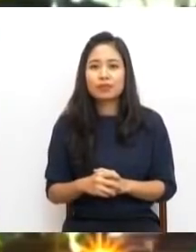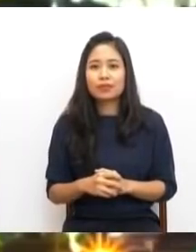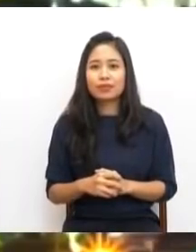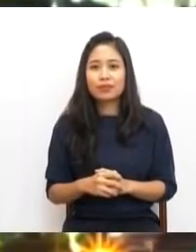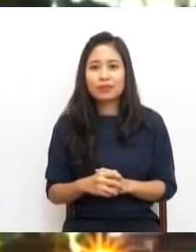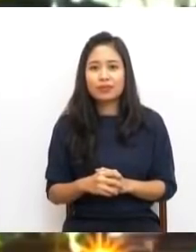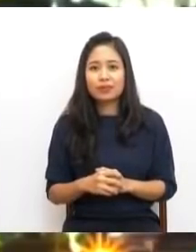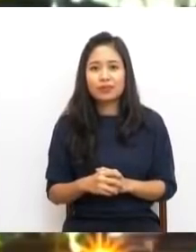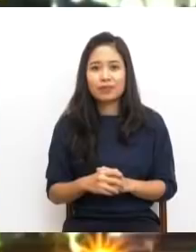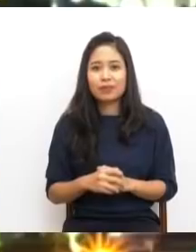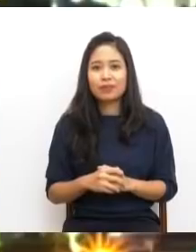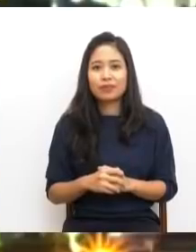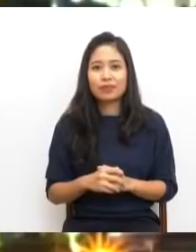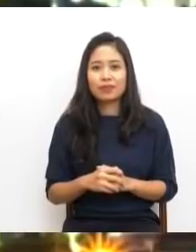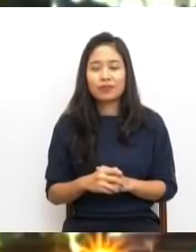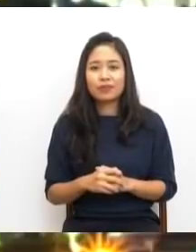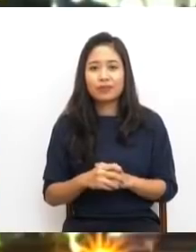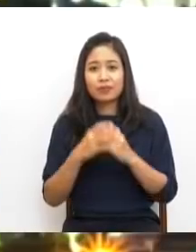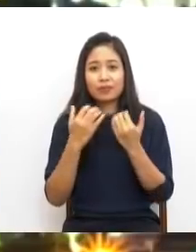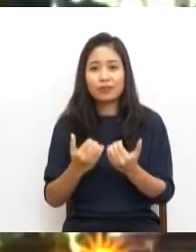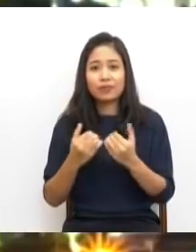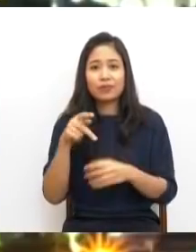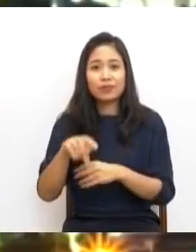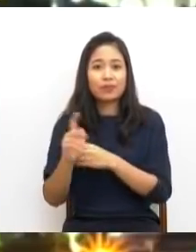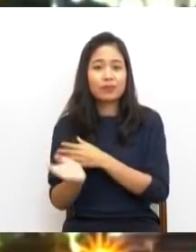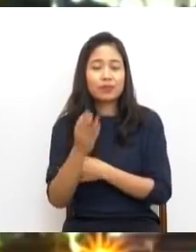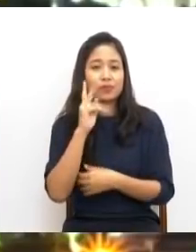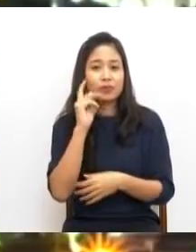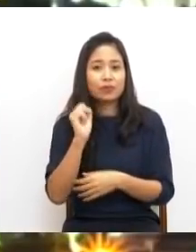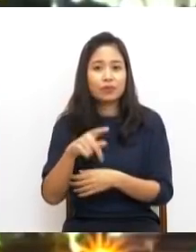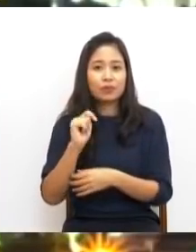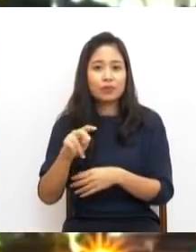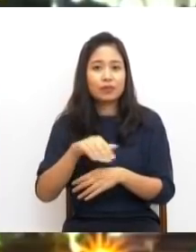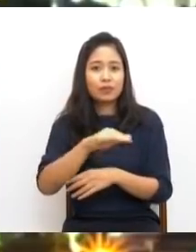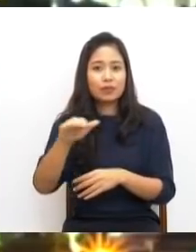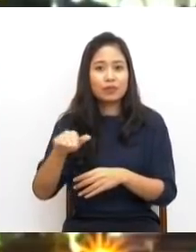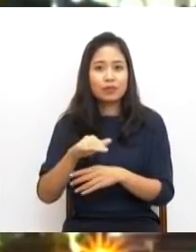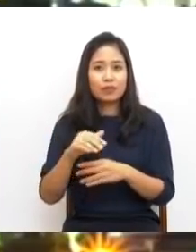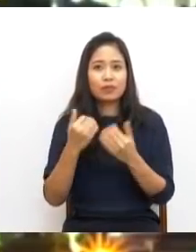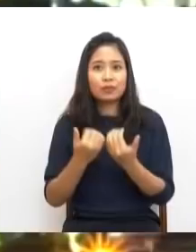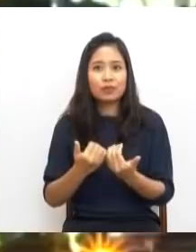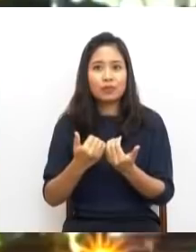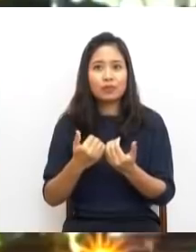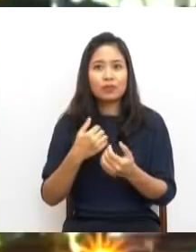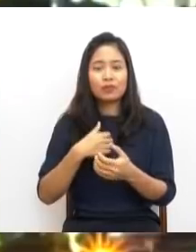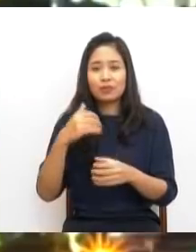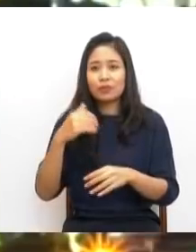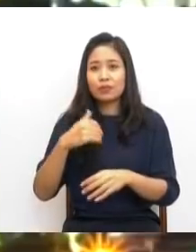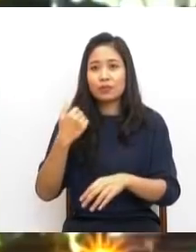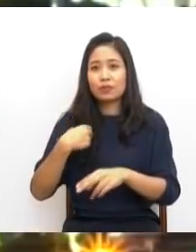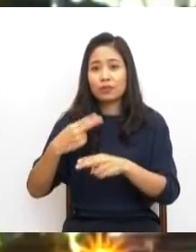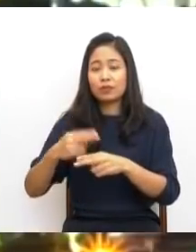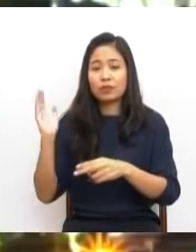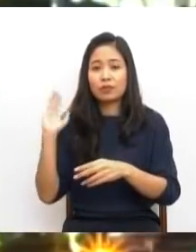สวัสดีค่ะพบกันในครั้งในการผู้เช้าข่าวสพทนะคะดิฉันโชติมาหนูพริกผู้ในการกลุ่มพัฒนาการศึกษาส